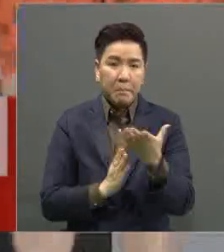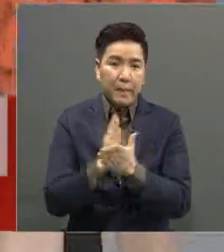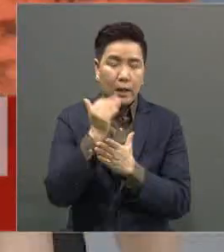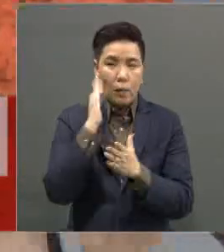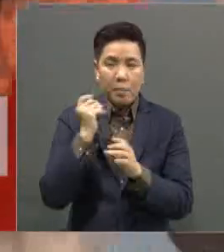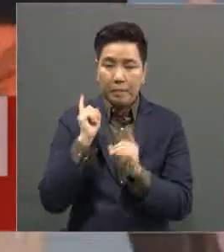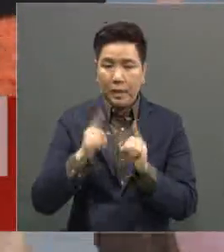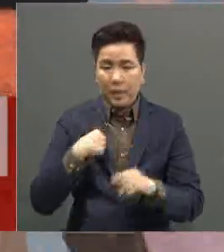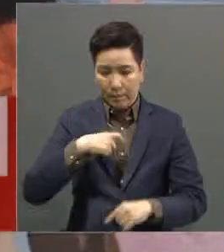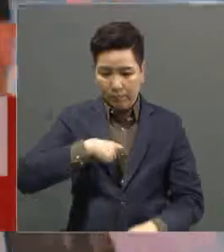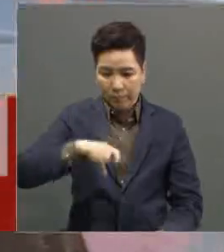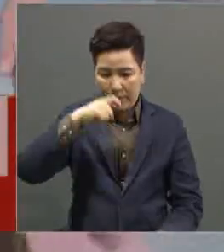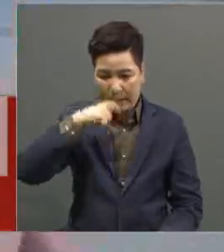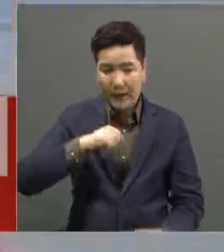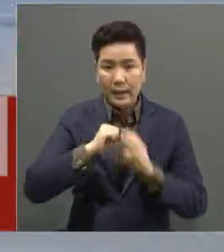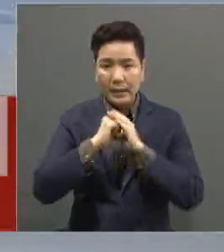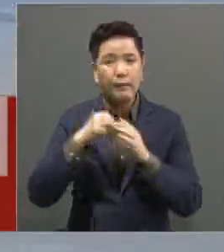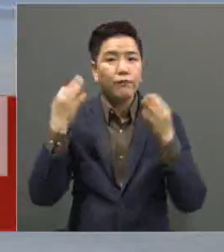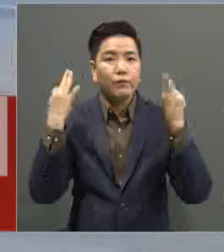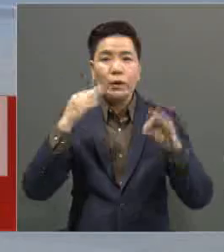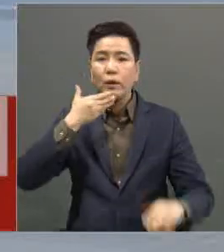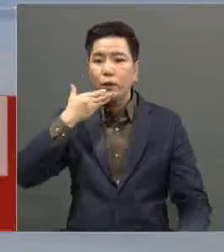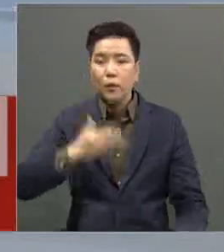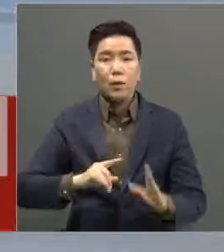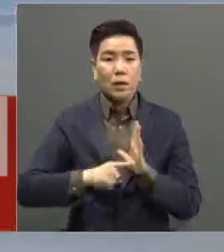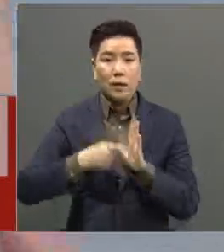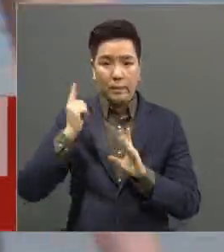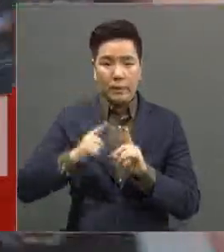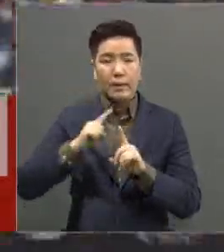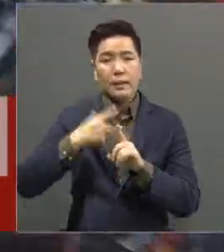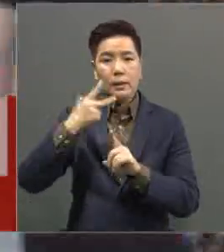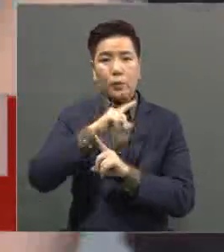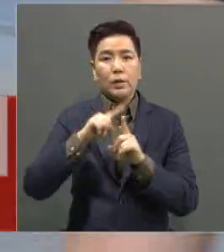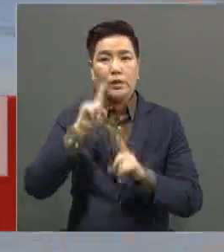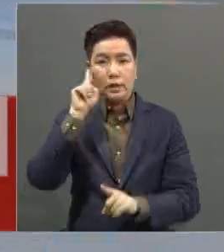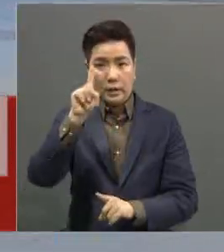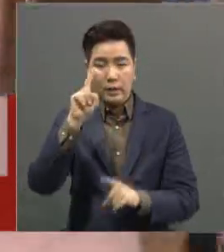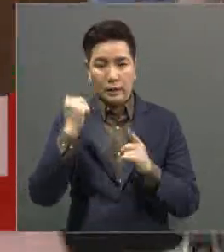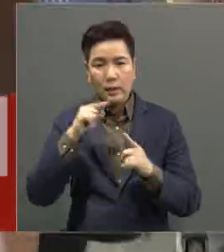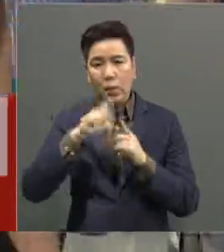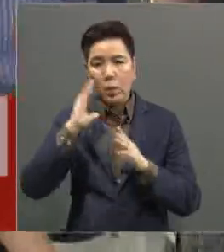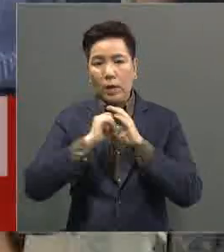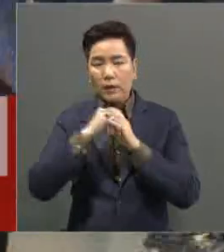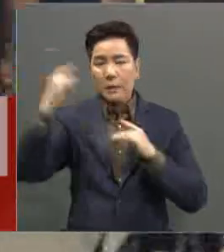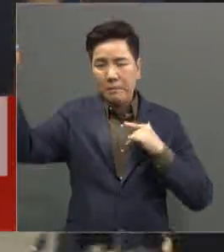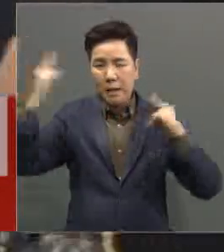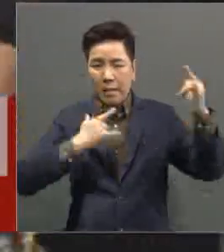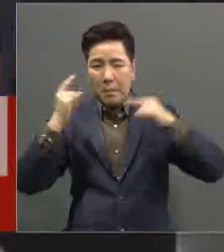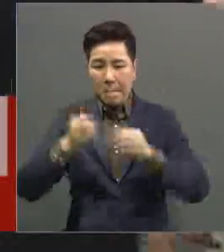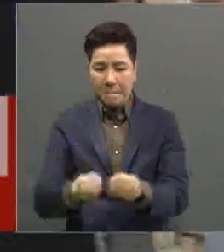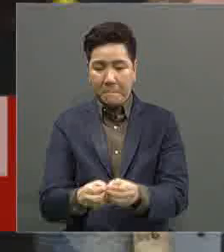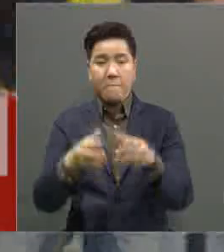ก็คือเป็นฟรีวีซ่าถาวรสำหรับไทยจีนที่จะเริ่มดีเดย์มีผล1มีนาคมนี้ด้วยจำนวนนักท่องเที่ยวที่เข้ามาม